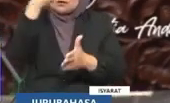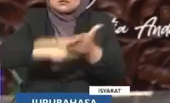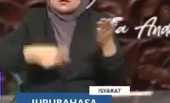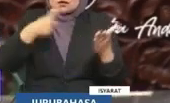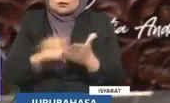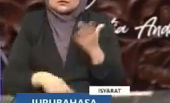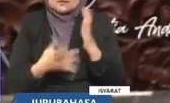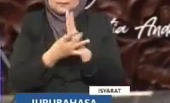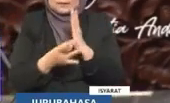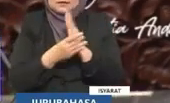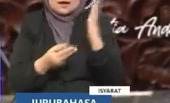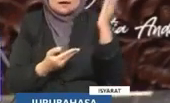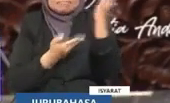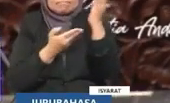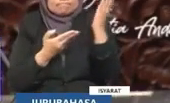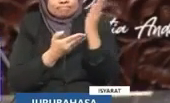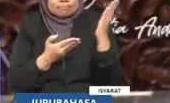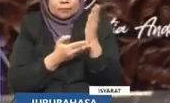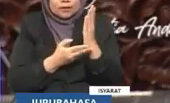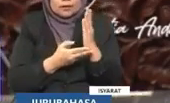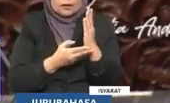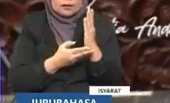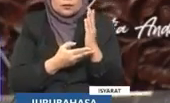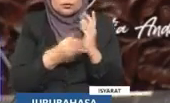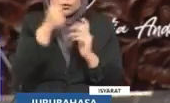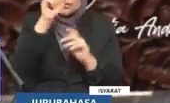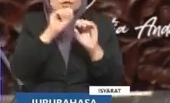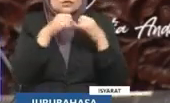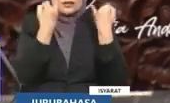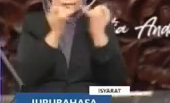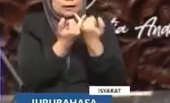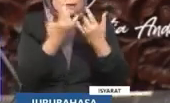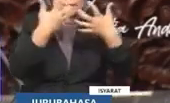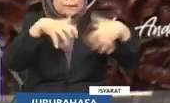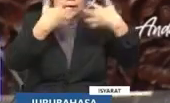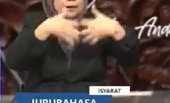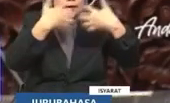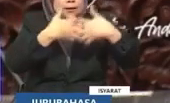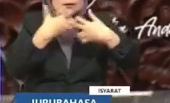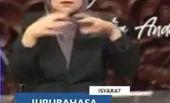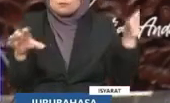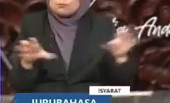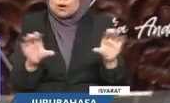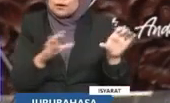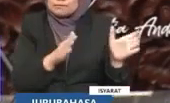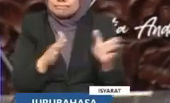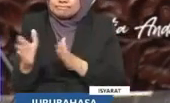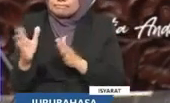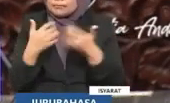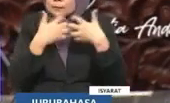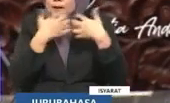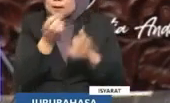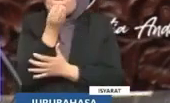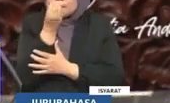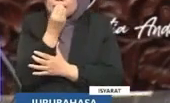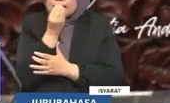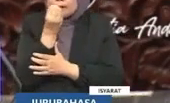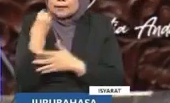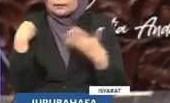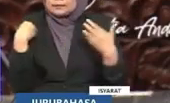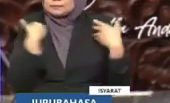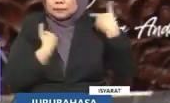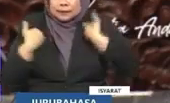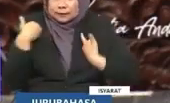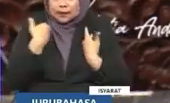kos minyak sawit mentah krut pamol bagi Serikat sikat penghilangan yang membawa melaksanakan penilaian makanan